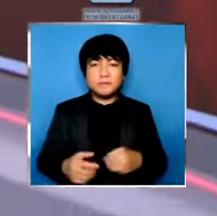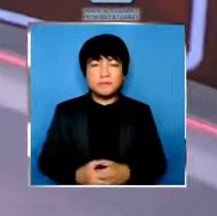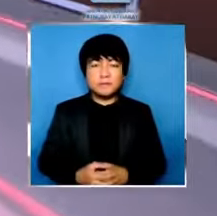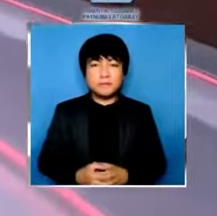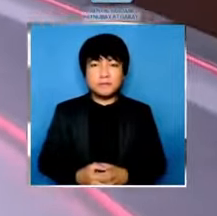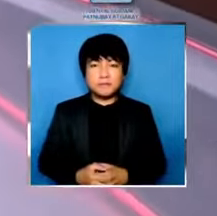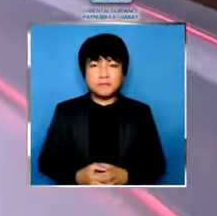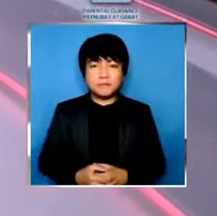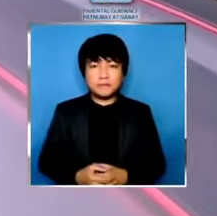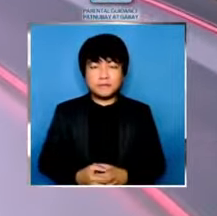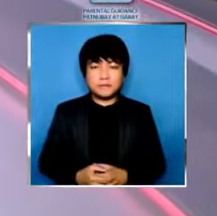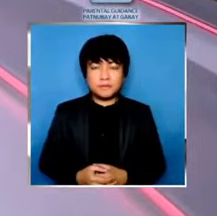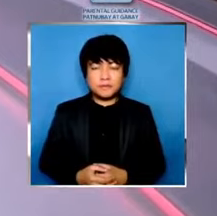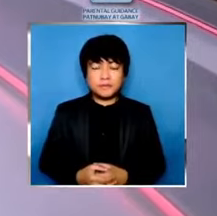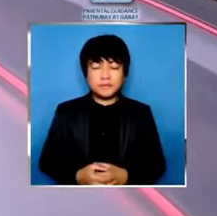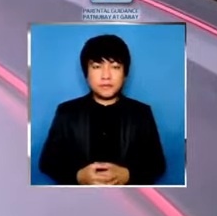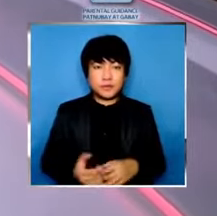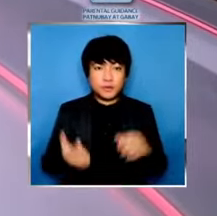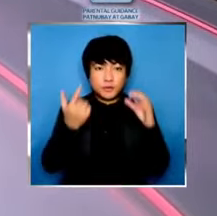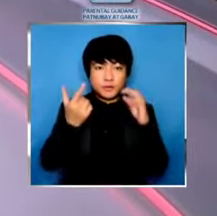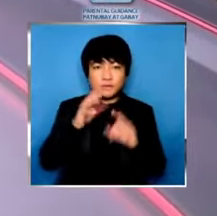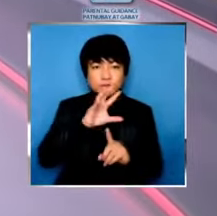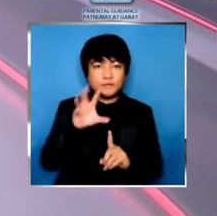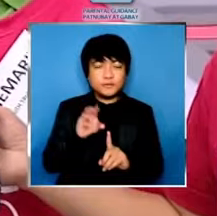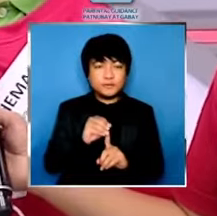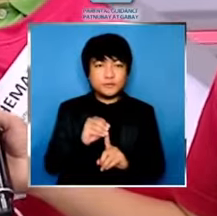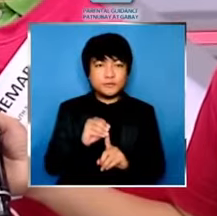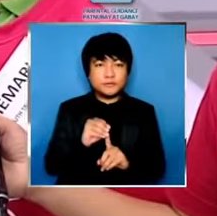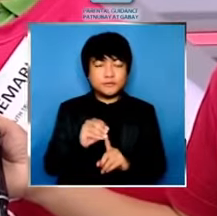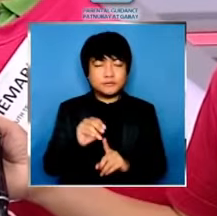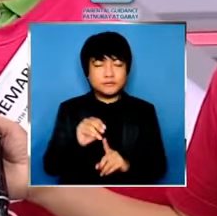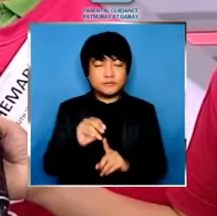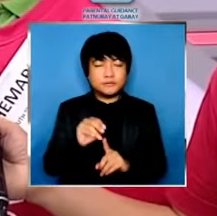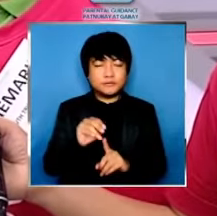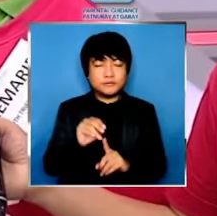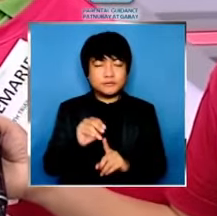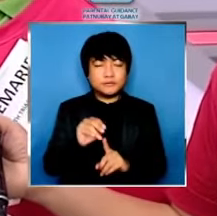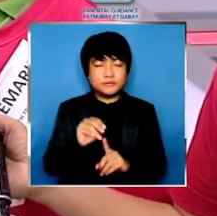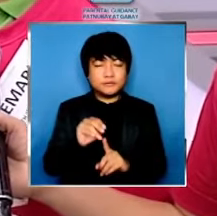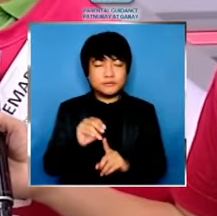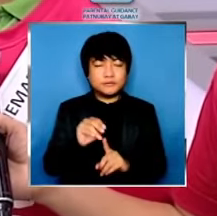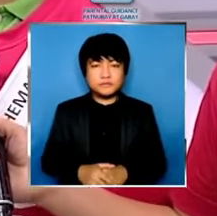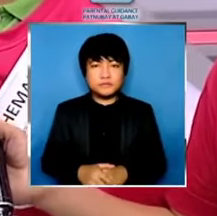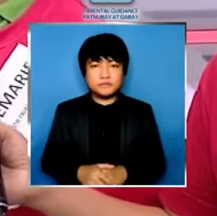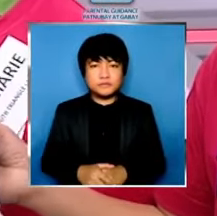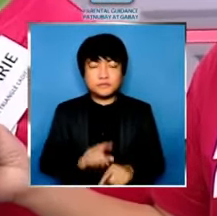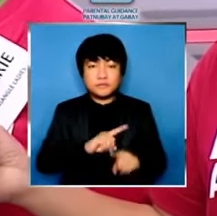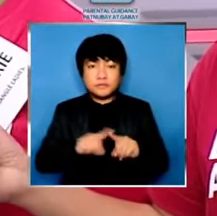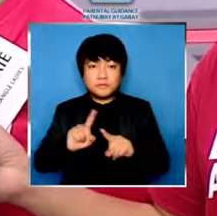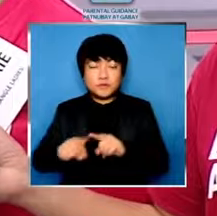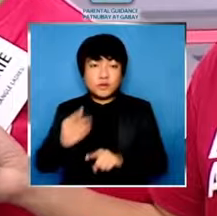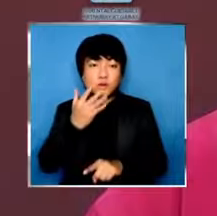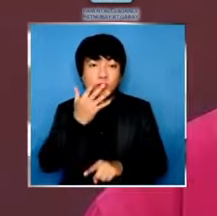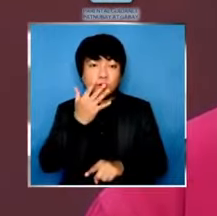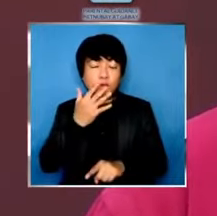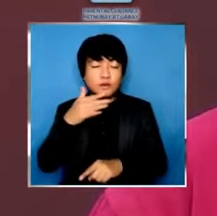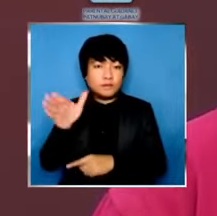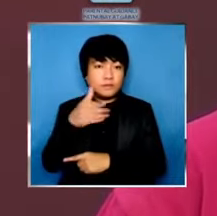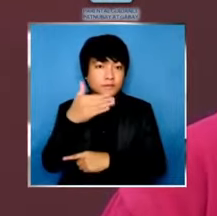Ang category natin ay culture. Ang tanong, sa 4 na kulay ng bandila ng Pilipinas, magbigay ng